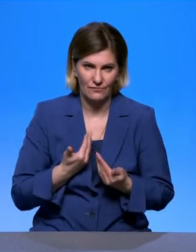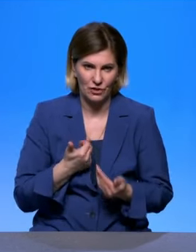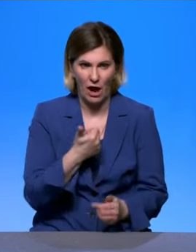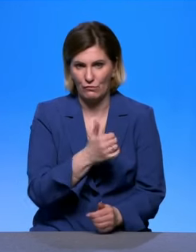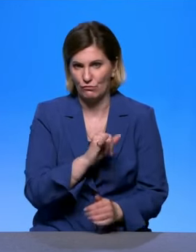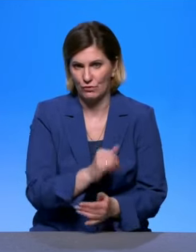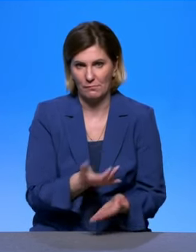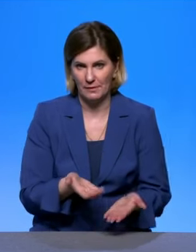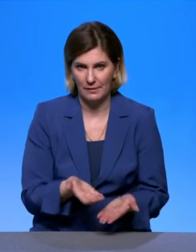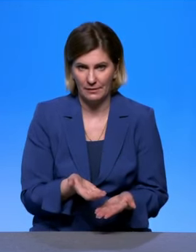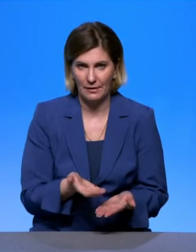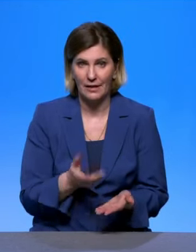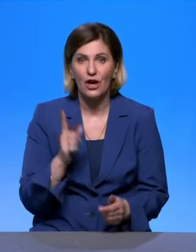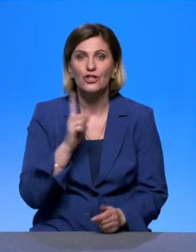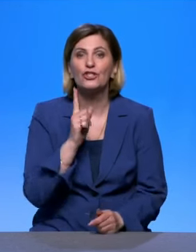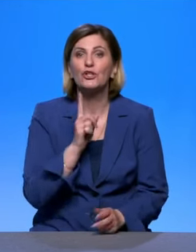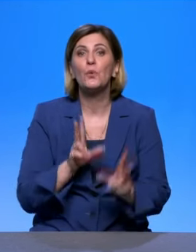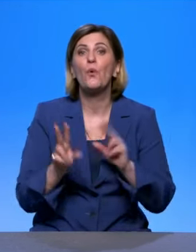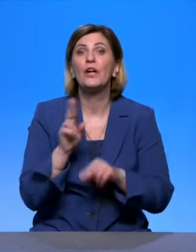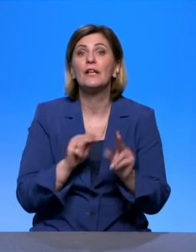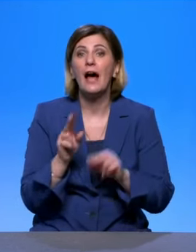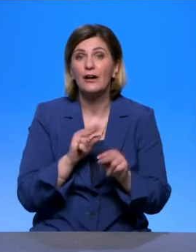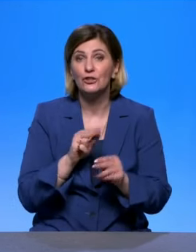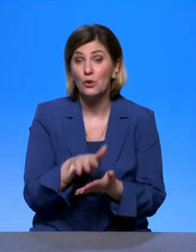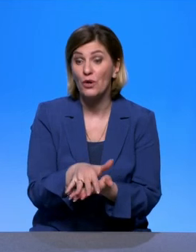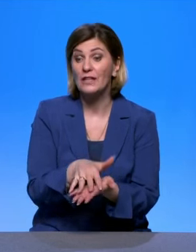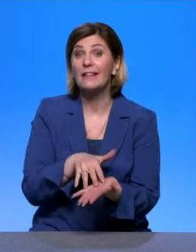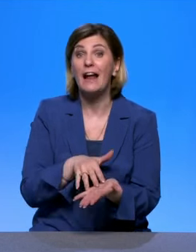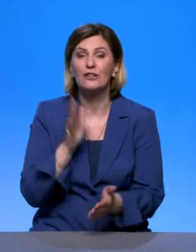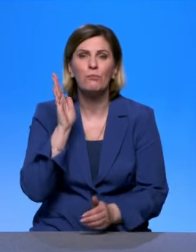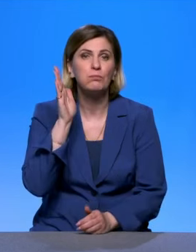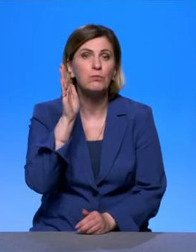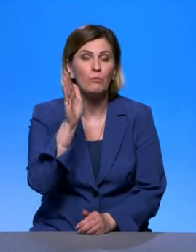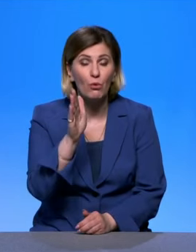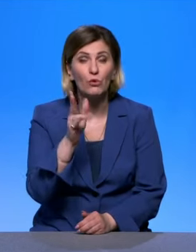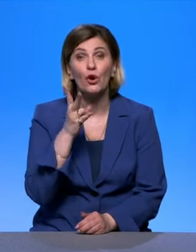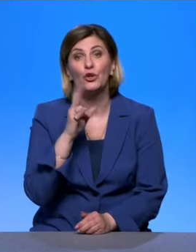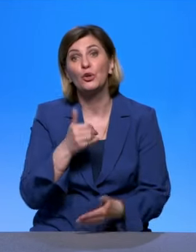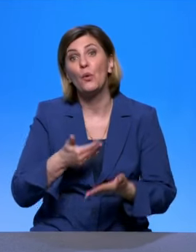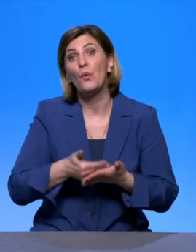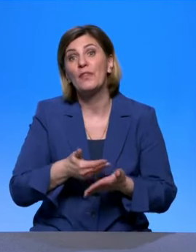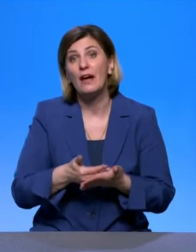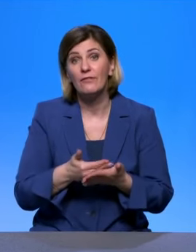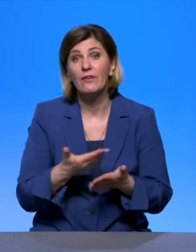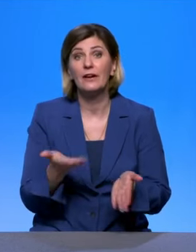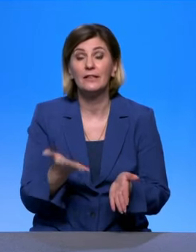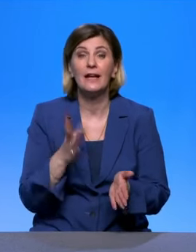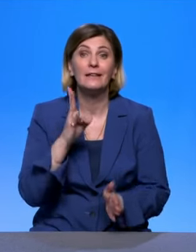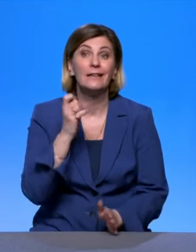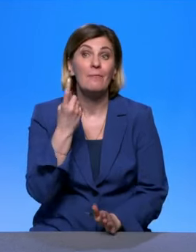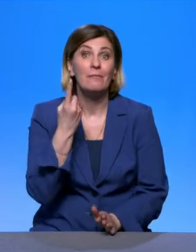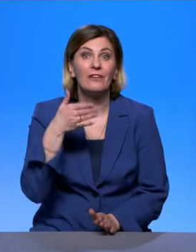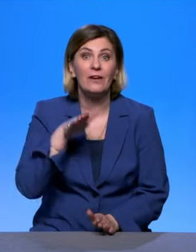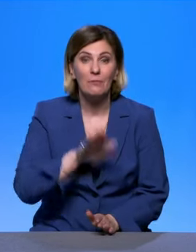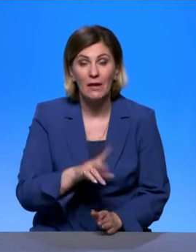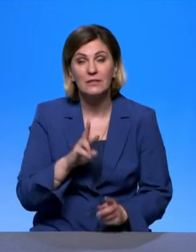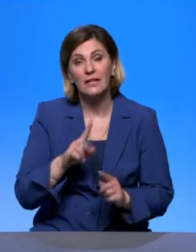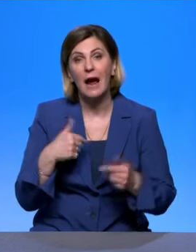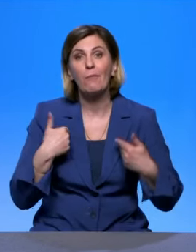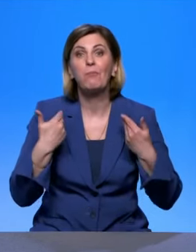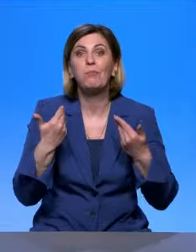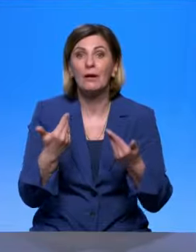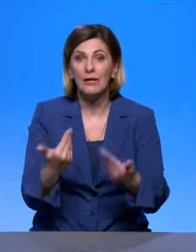Вот. Но что касается дальнейшего будущего, то, наверное, все-таки на первое место я бы предложил